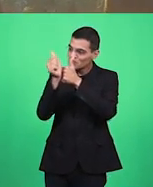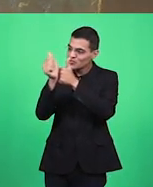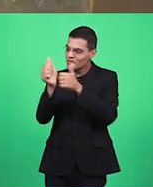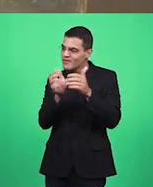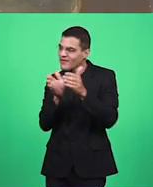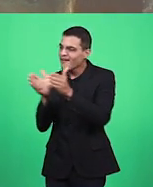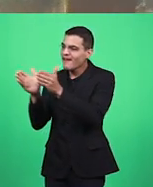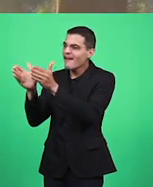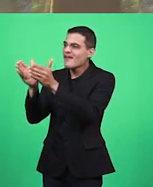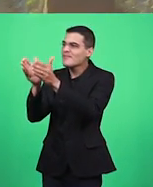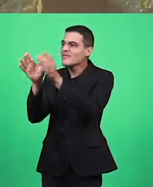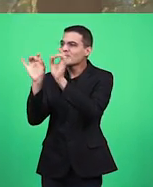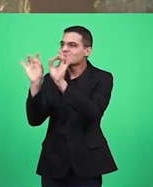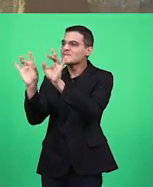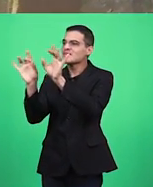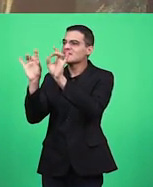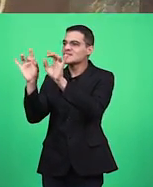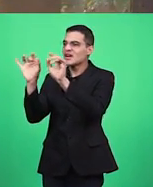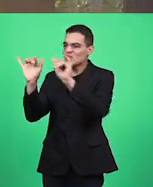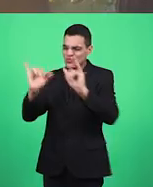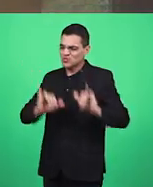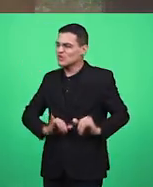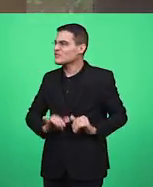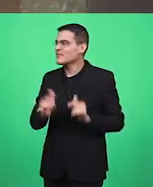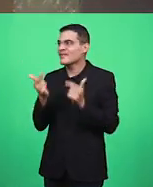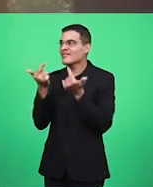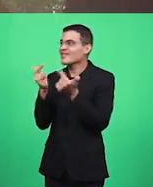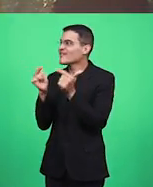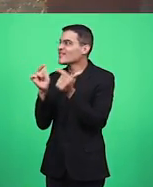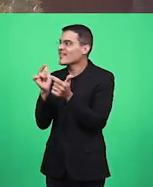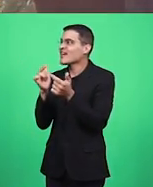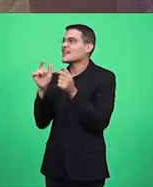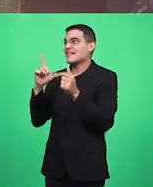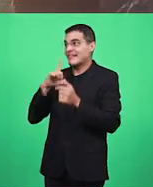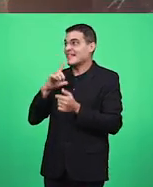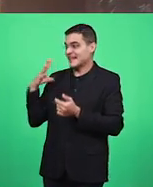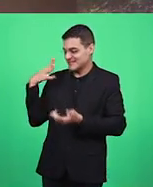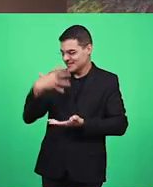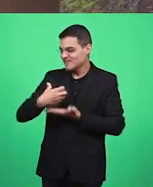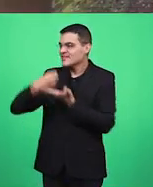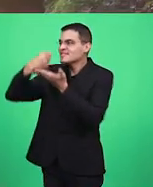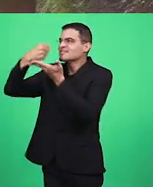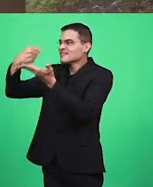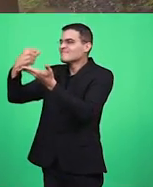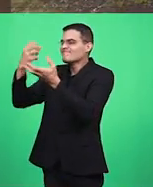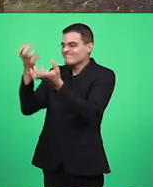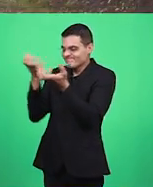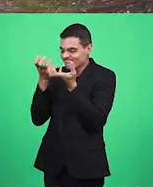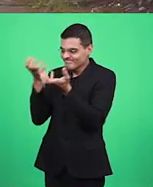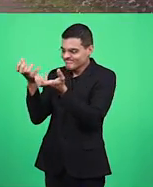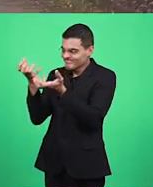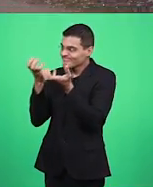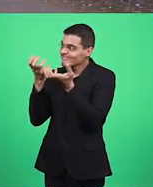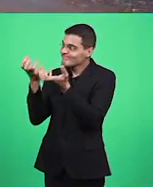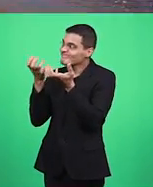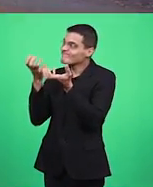Следовать по тому же пути, без страданий и спасений.